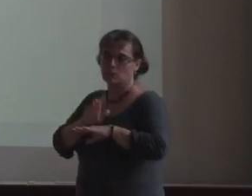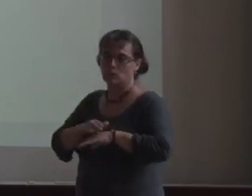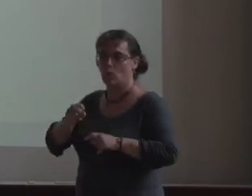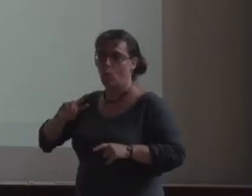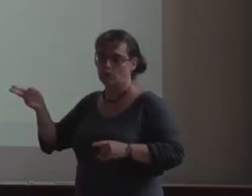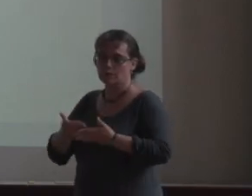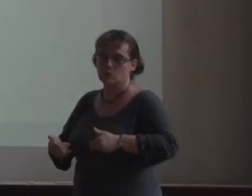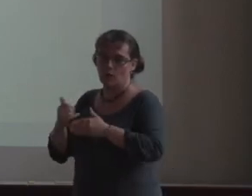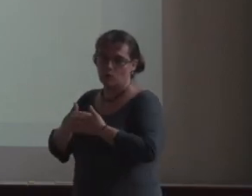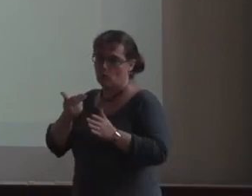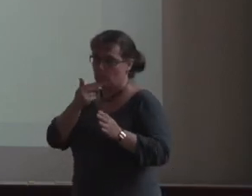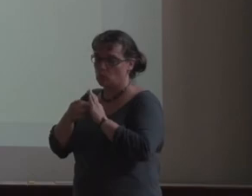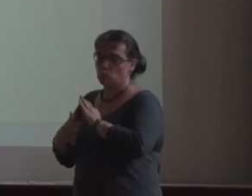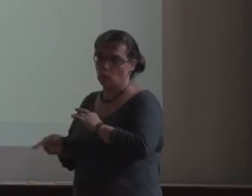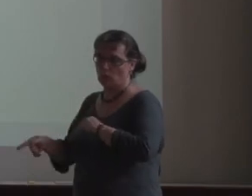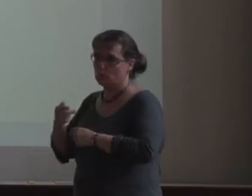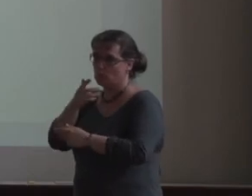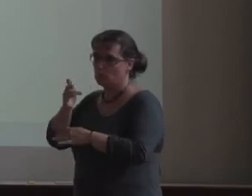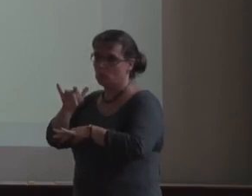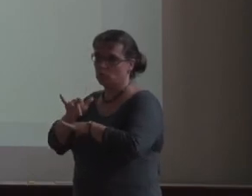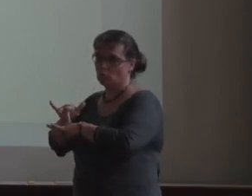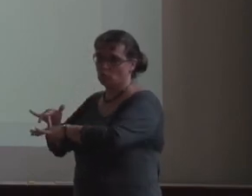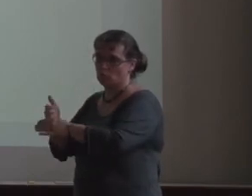d'utiliser une fonctionnalité